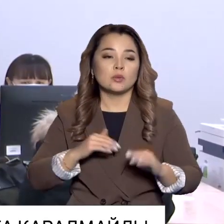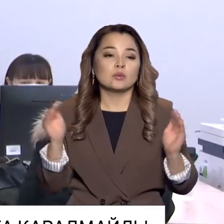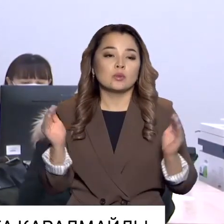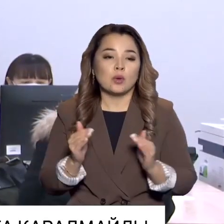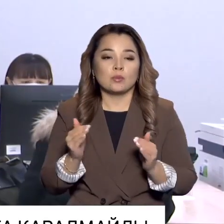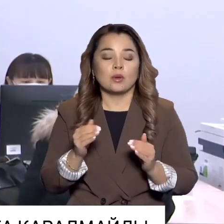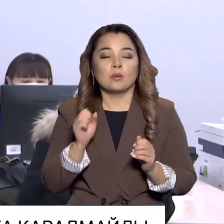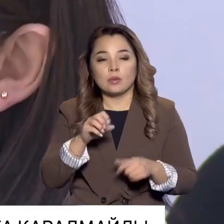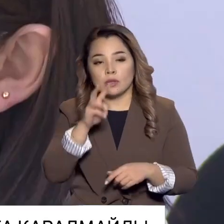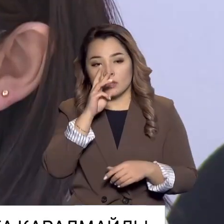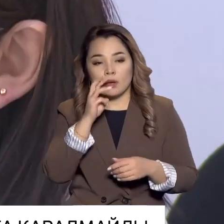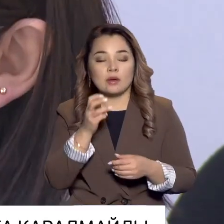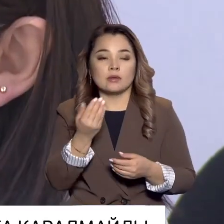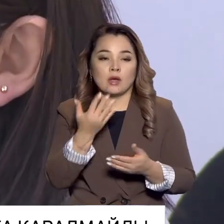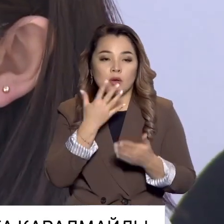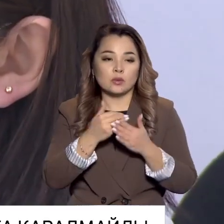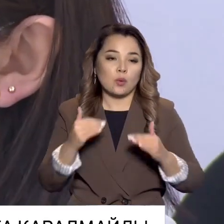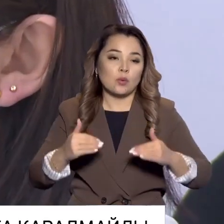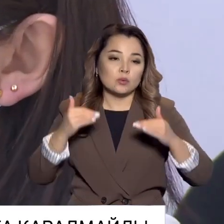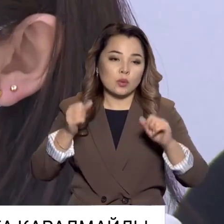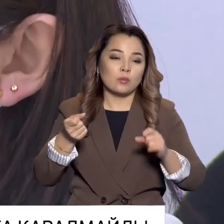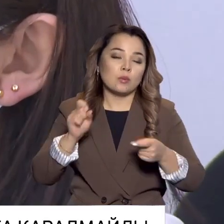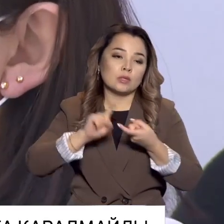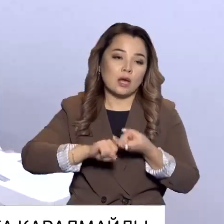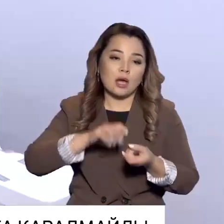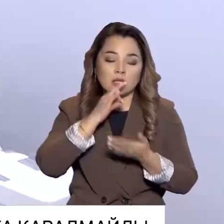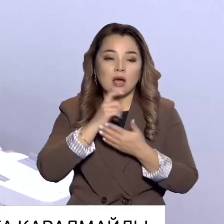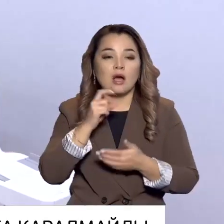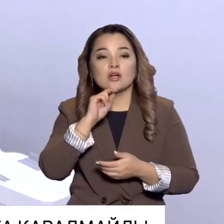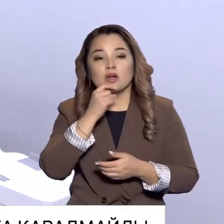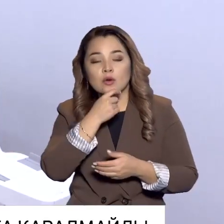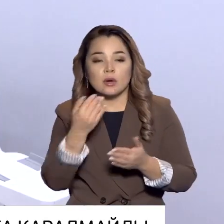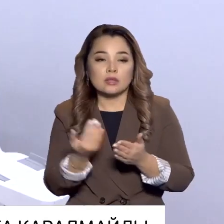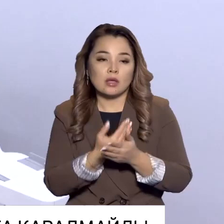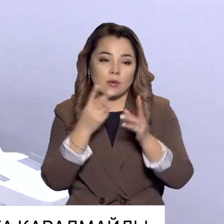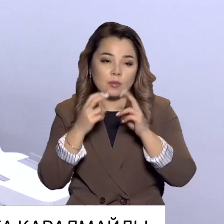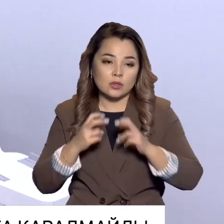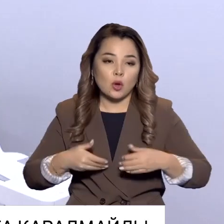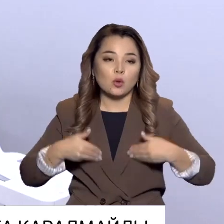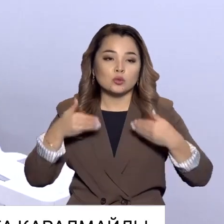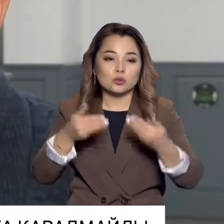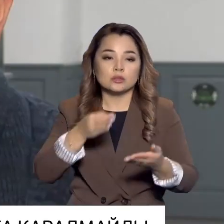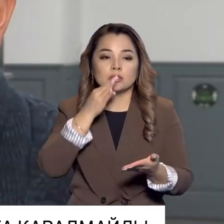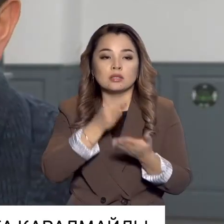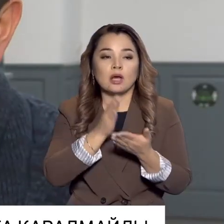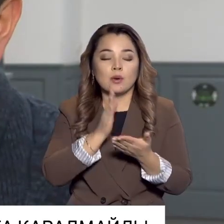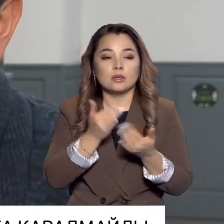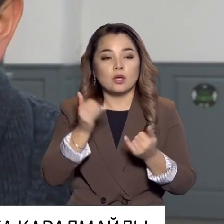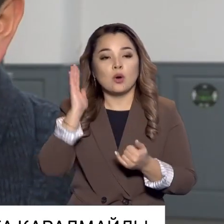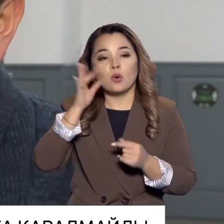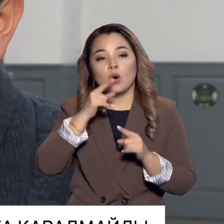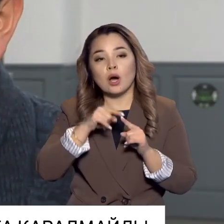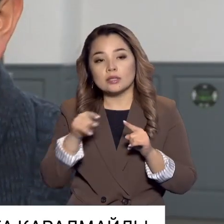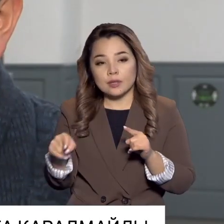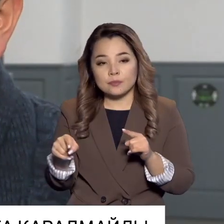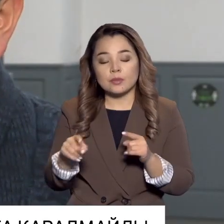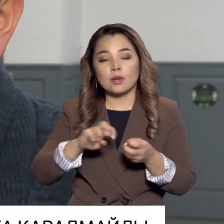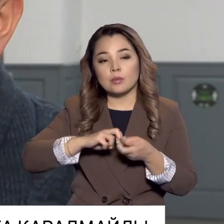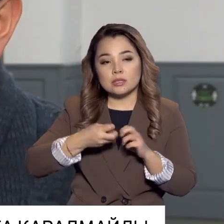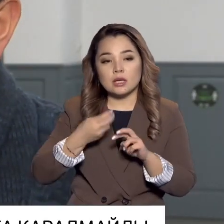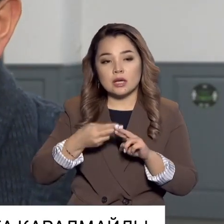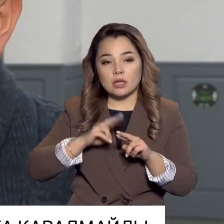өсуімен байланыстырған болатын. Алайда экономистер мәселе қайта қаралғаны жөн деген ұсыныстарын білдірді. Алдағы уақытта бұл